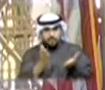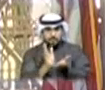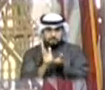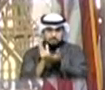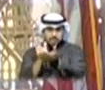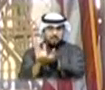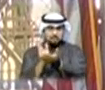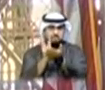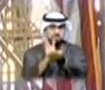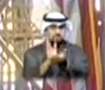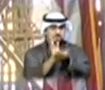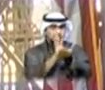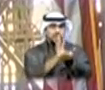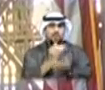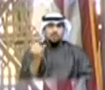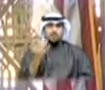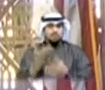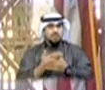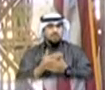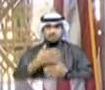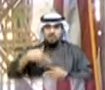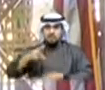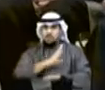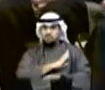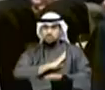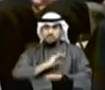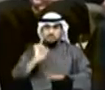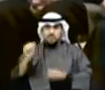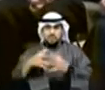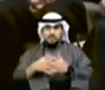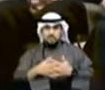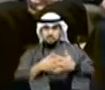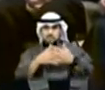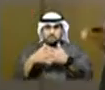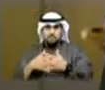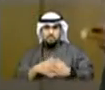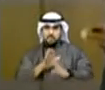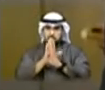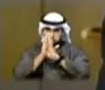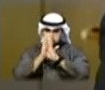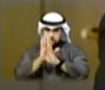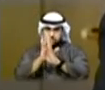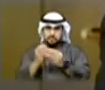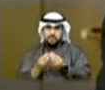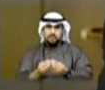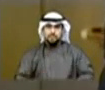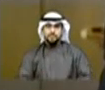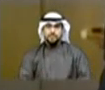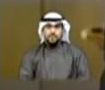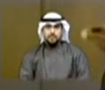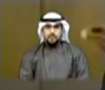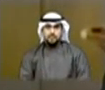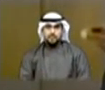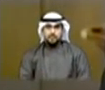المتحدة من خلال الجنود الأمريكيين الذين دافعوا ببسالة من أجل استرجاع الشرعية. الدور الكبير الذي